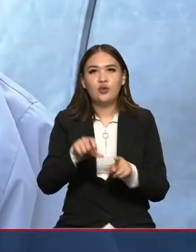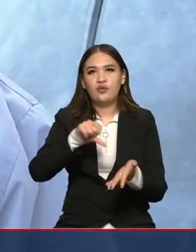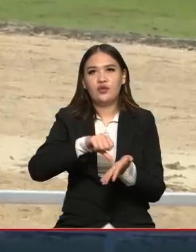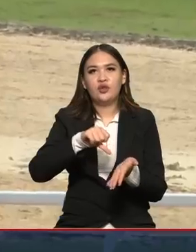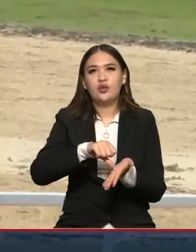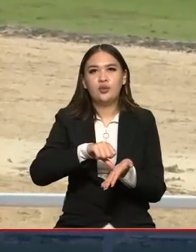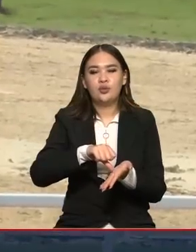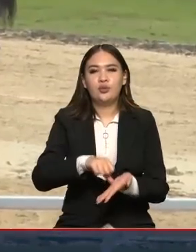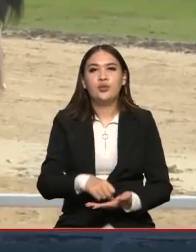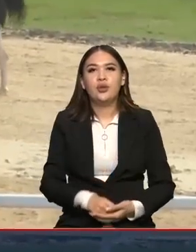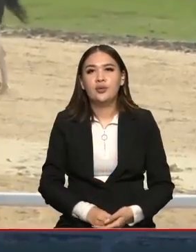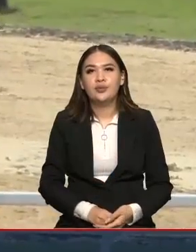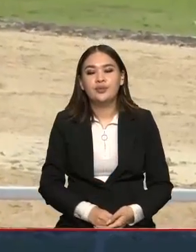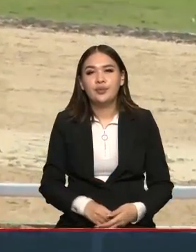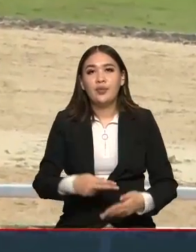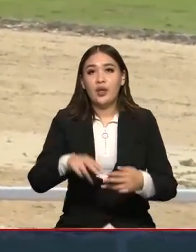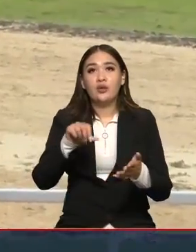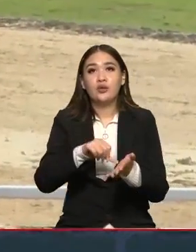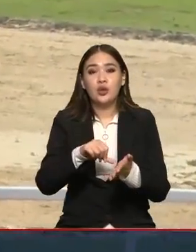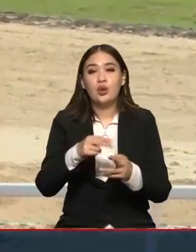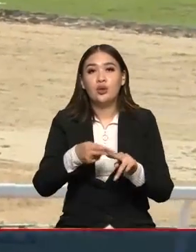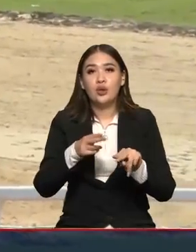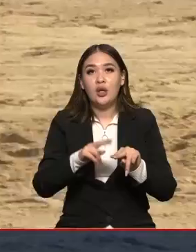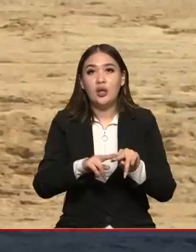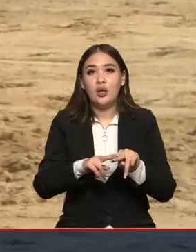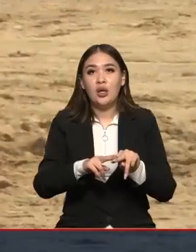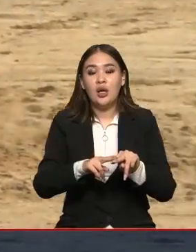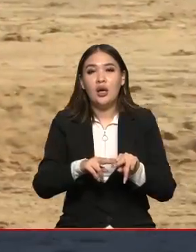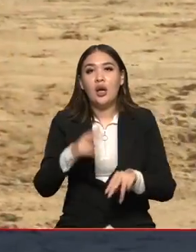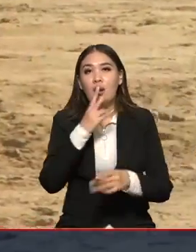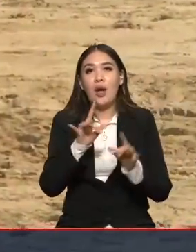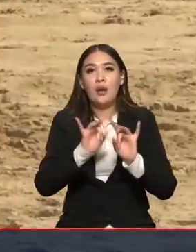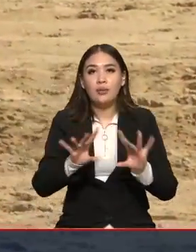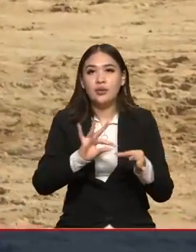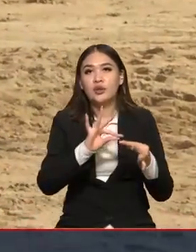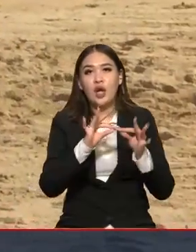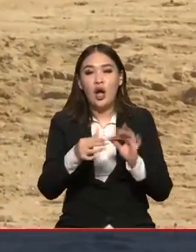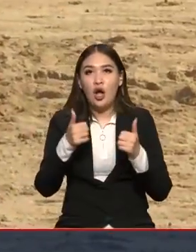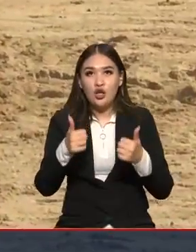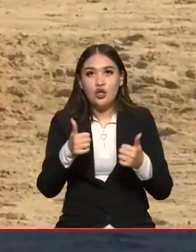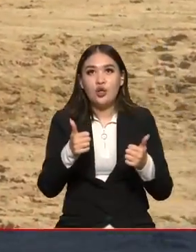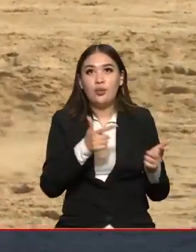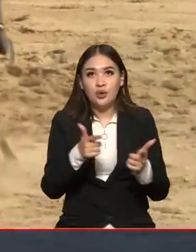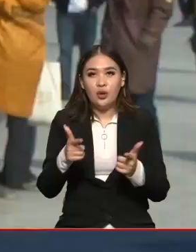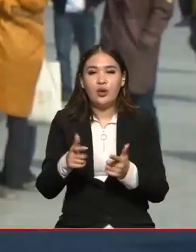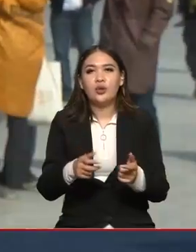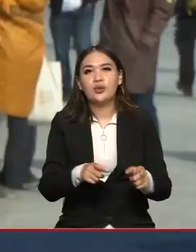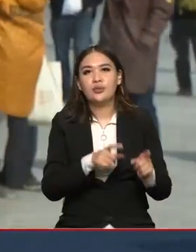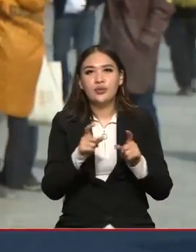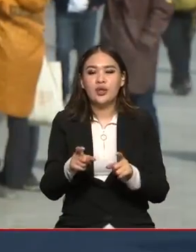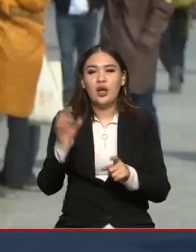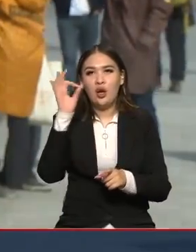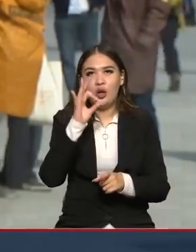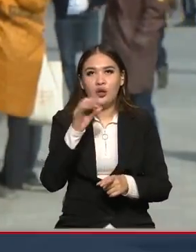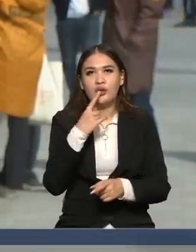достойно. Успешное выступление команд по кукпару и кукбору организаторы объясняют хорошей подготовкой к играм кочевников. У нас